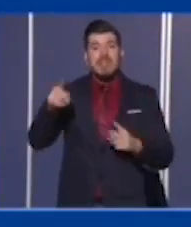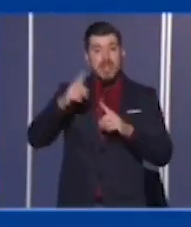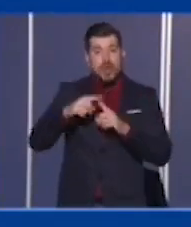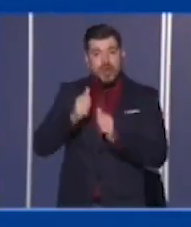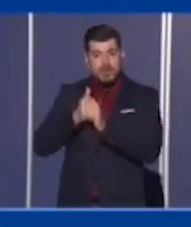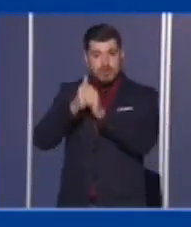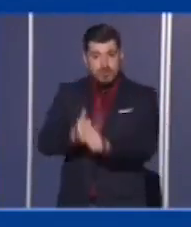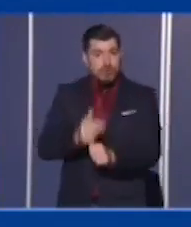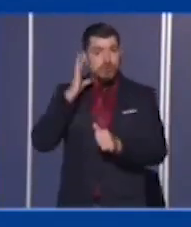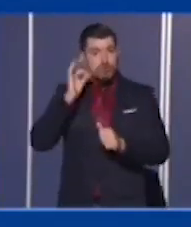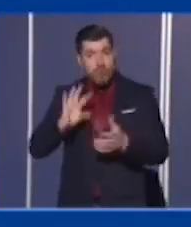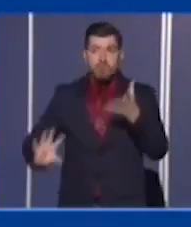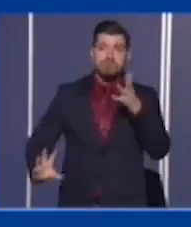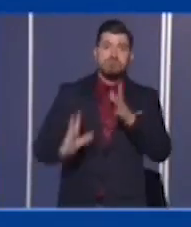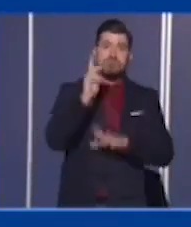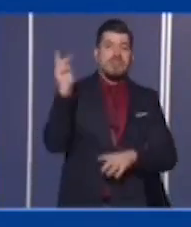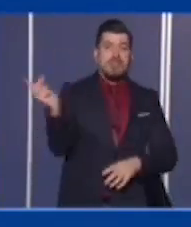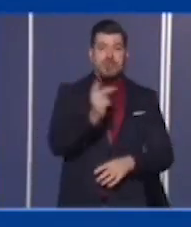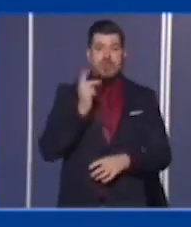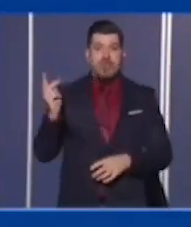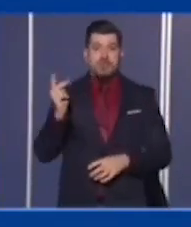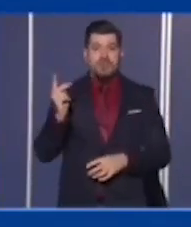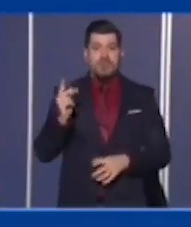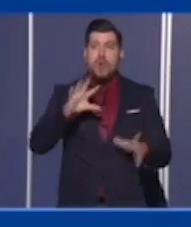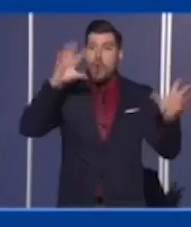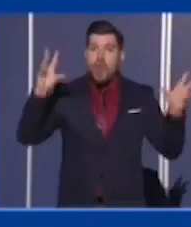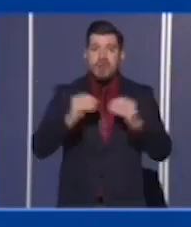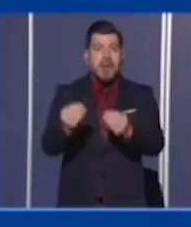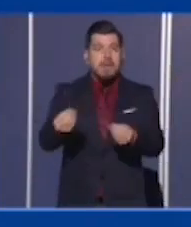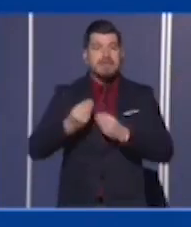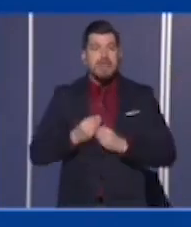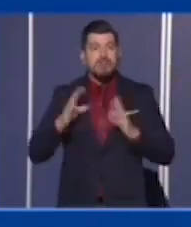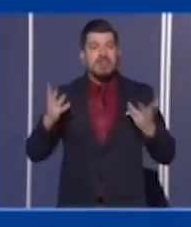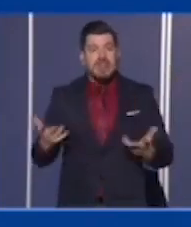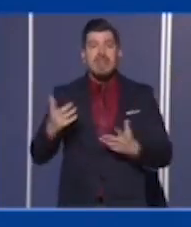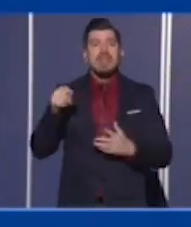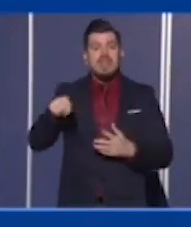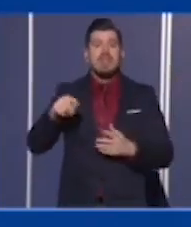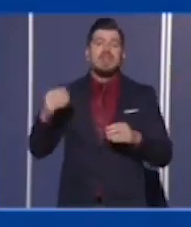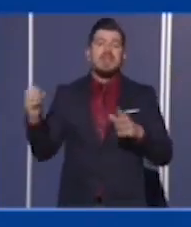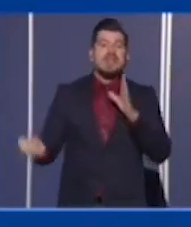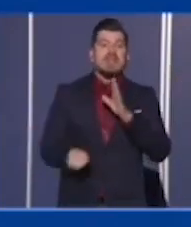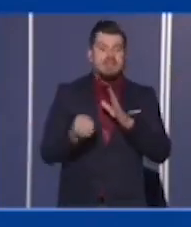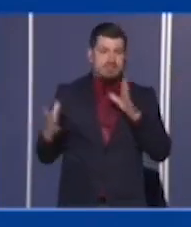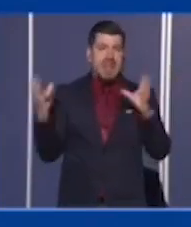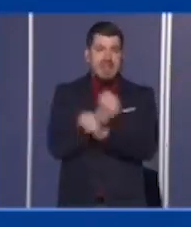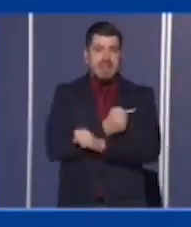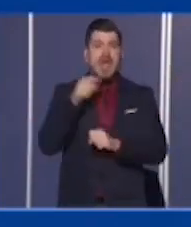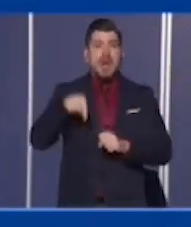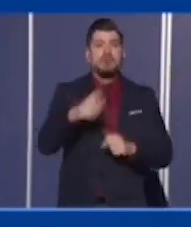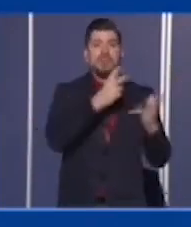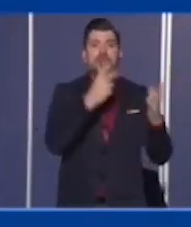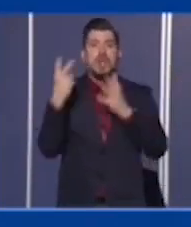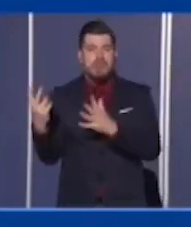πολιτών. Τέτοιες προσεγγίσεις μας έδωσαν φέτος τη 10η εκλογική νίκη από τις συνολικά 17 βουλευτικές εκλογές